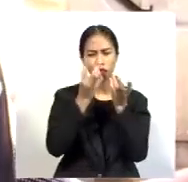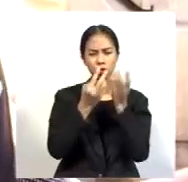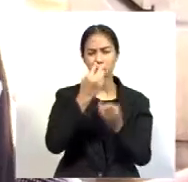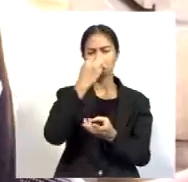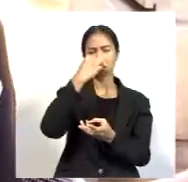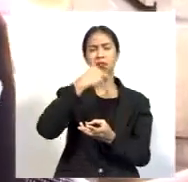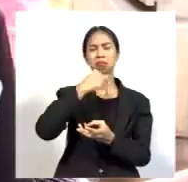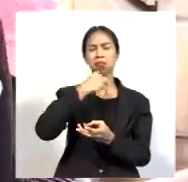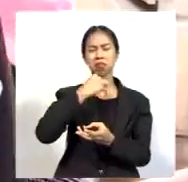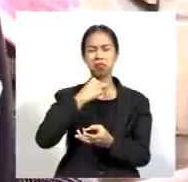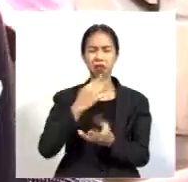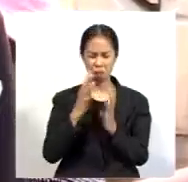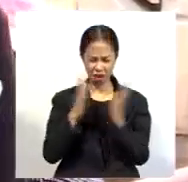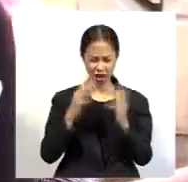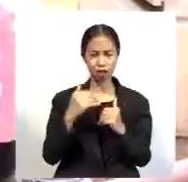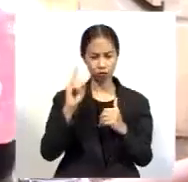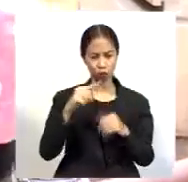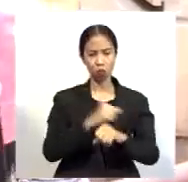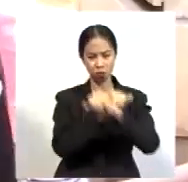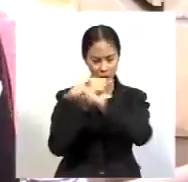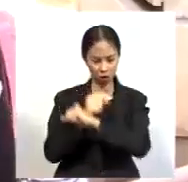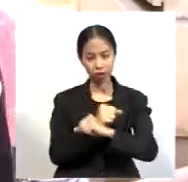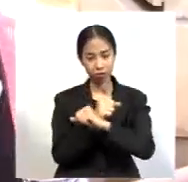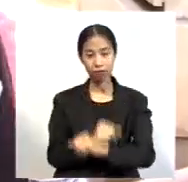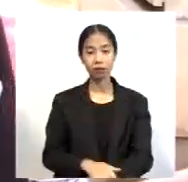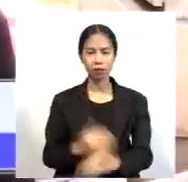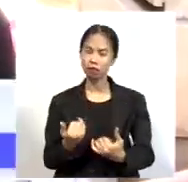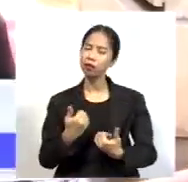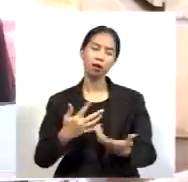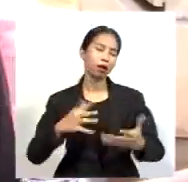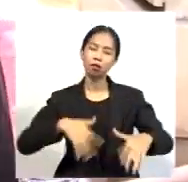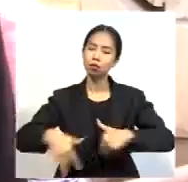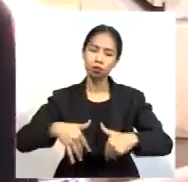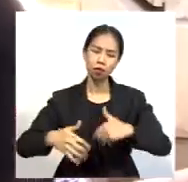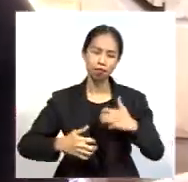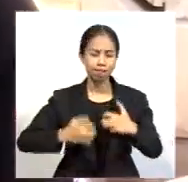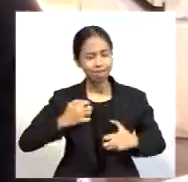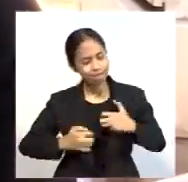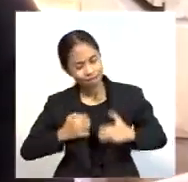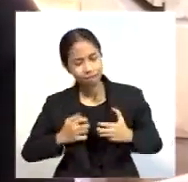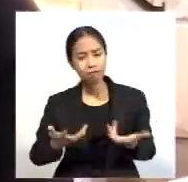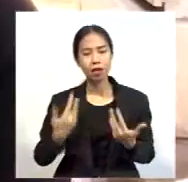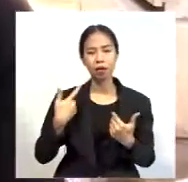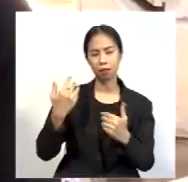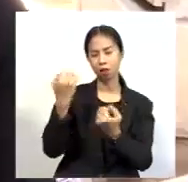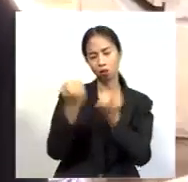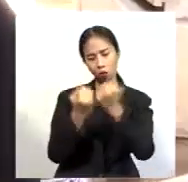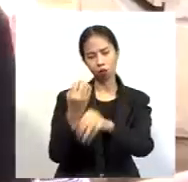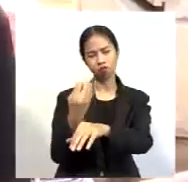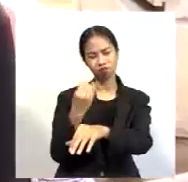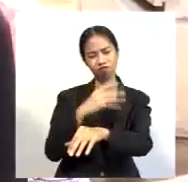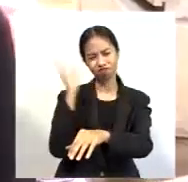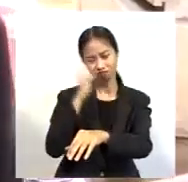ะถ้าไม่ป้องกันยิ่งหนักกว่าเดิมทุกคนก็เดือดร้อนหมดเนาะเพราะมันมีทั้งก่อสร้างแล้วก็มีทั้งควันรถก็